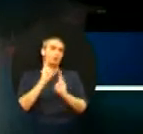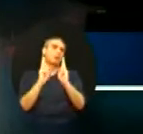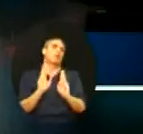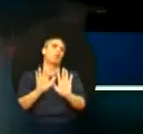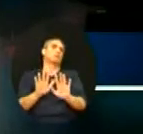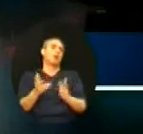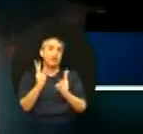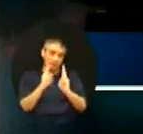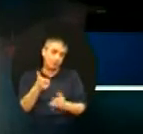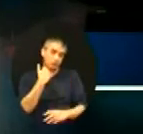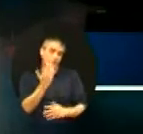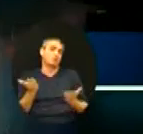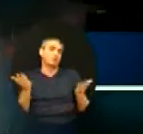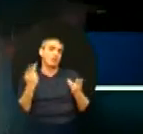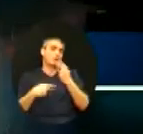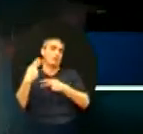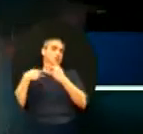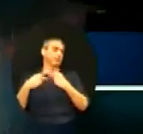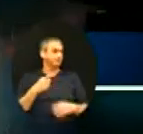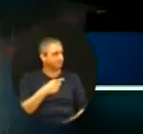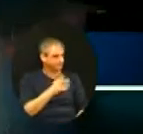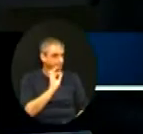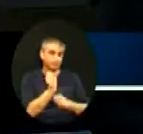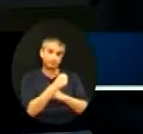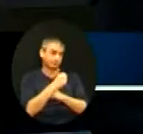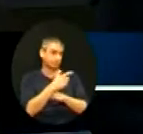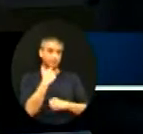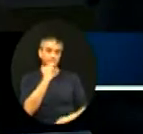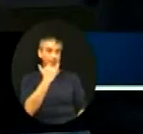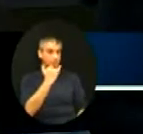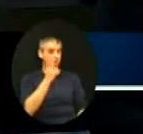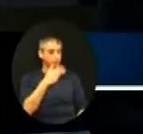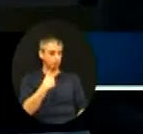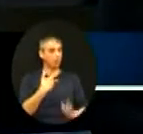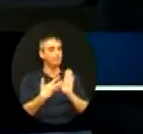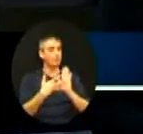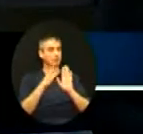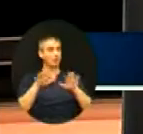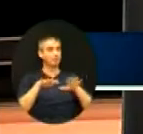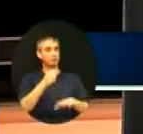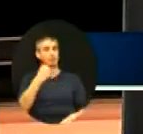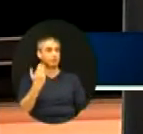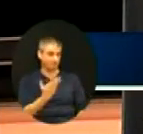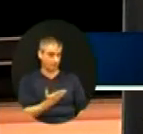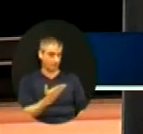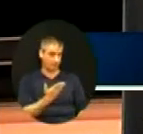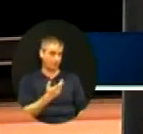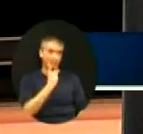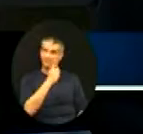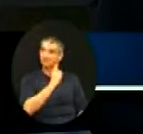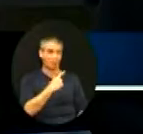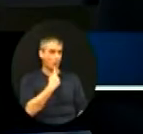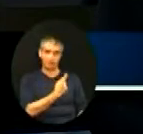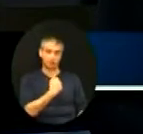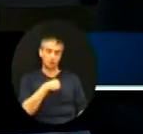שם, וההיתקעות הזאת היא רגרסיה. באמת מחדל. נכון, יש לי גם ביקורת על הממשלה מימין. אבל זה לא